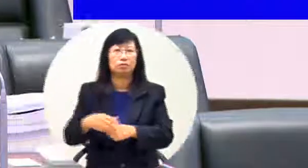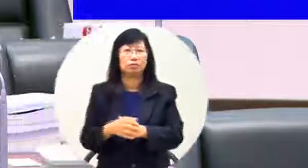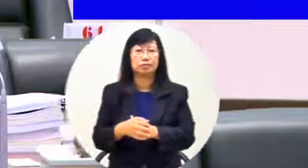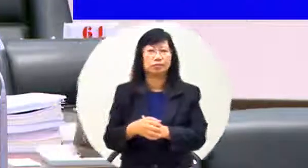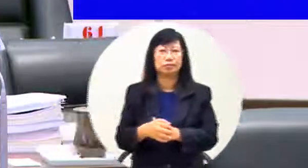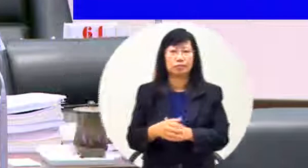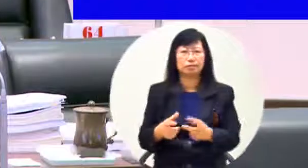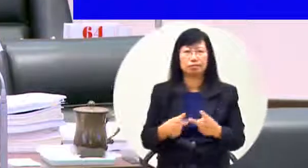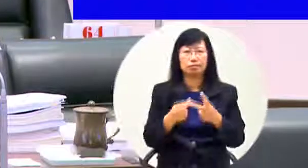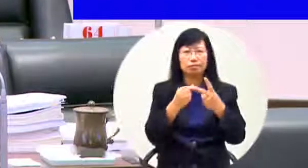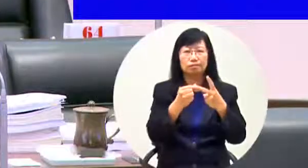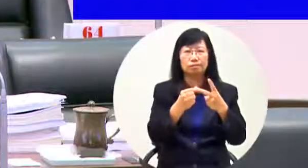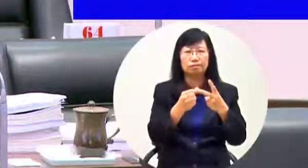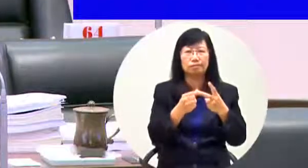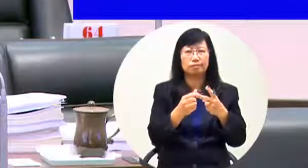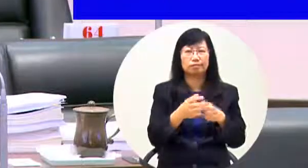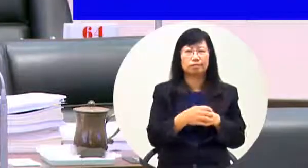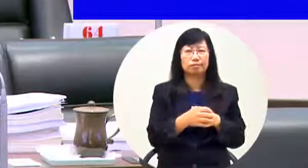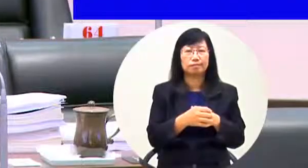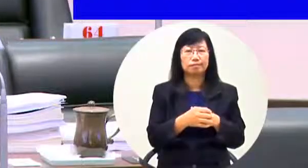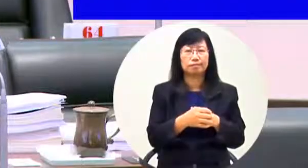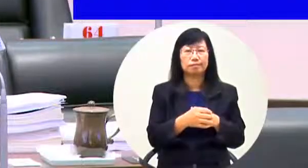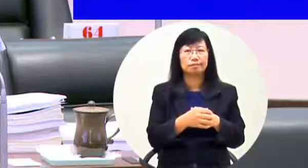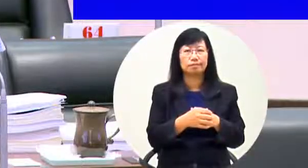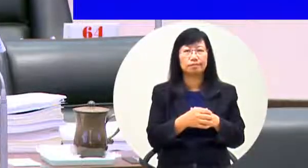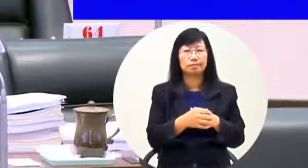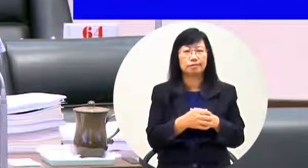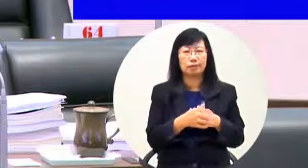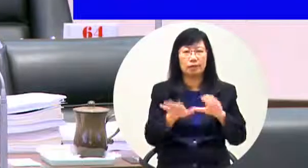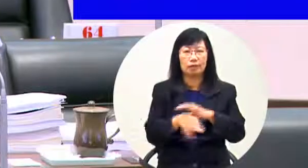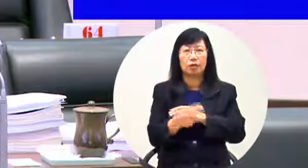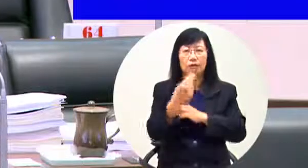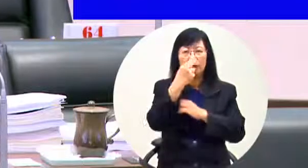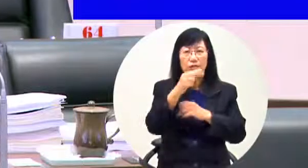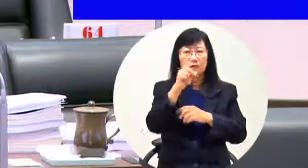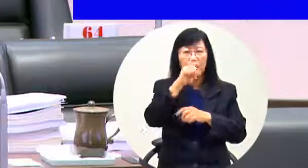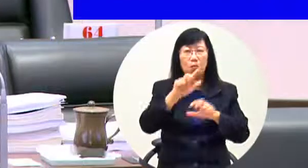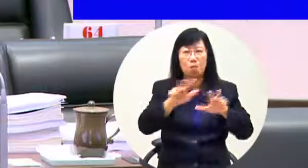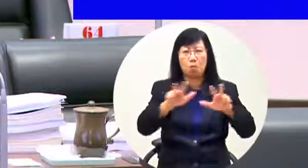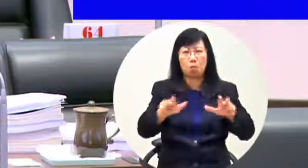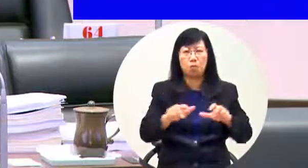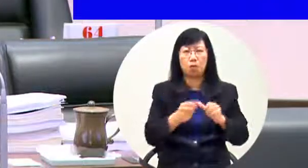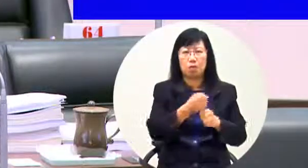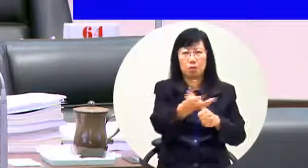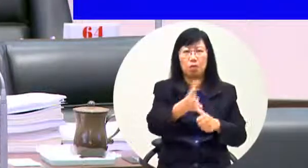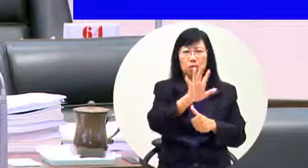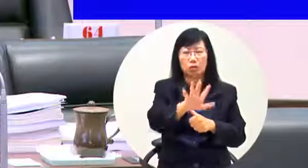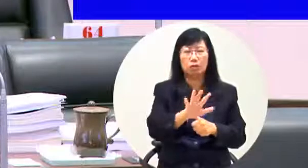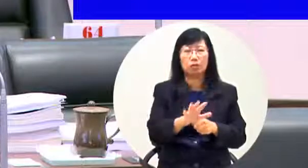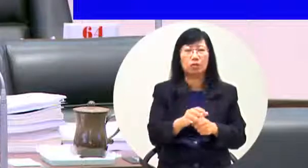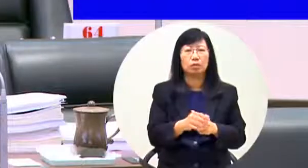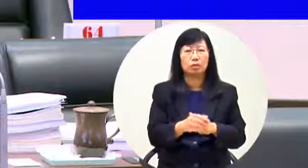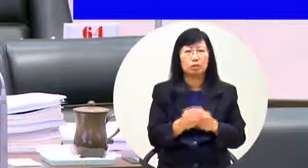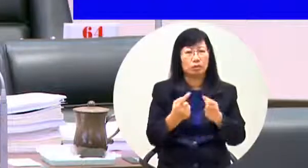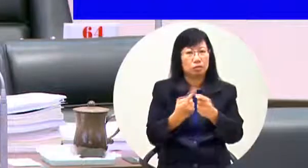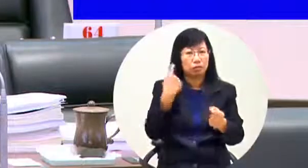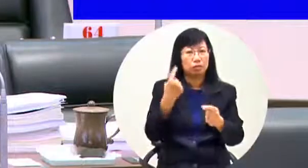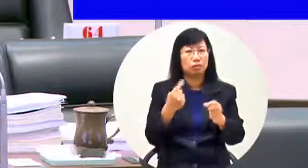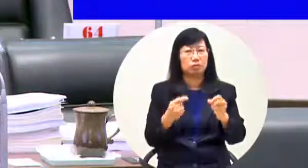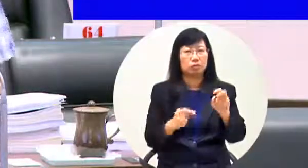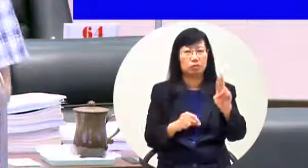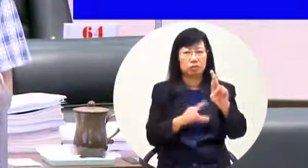我们空气污染严重，去年底胜利国小左营区的胜利国